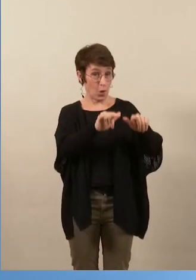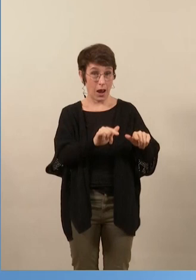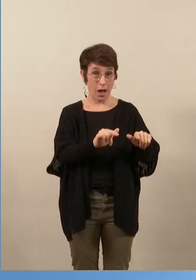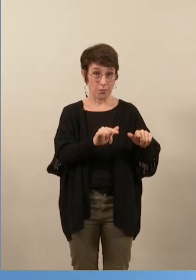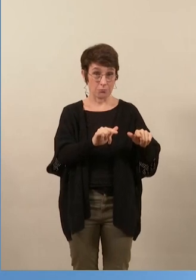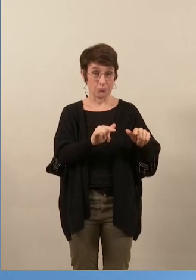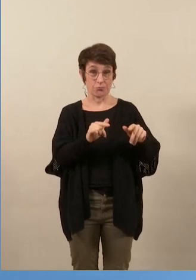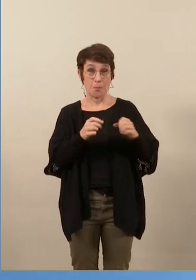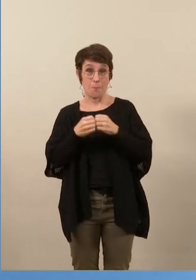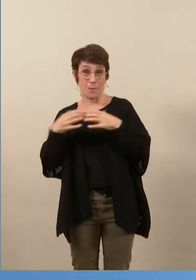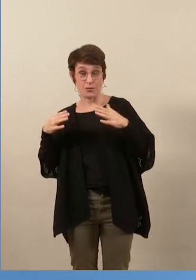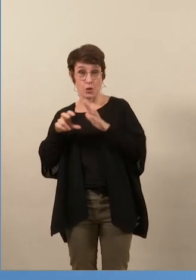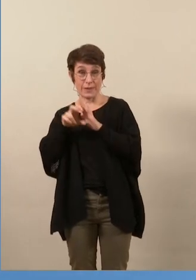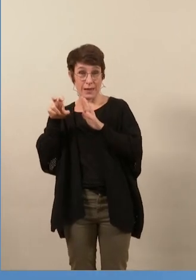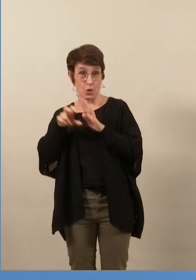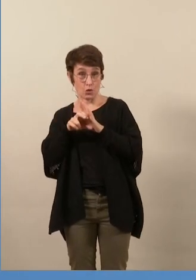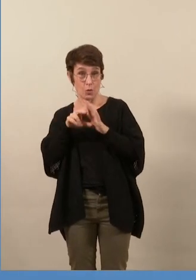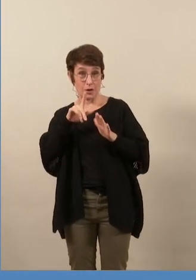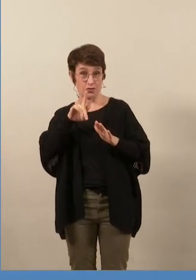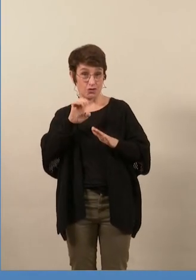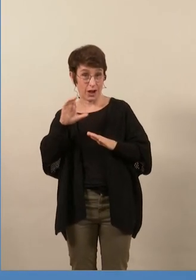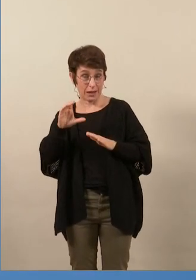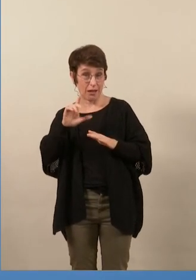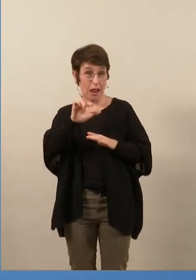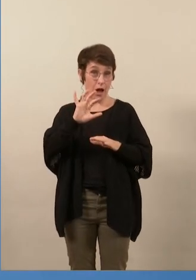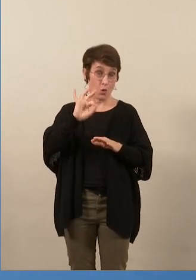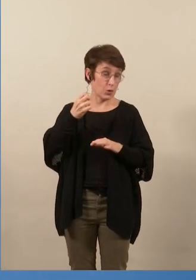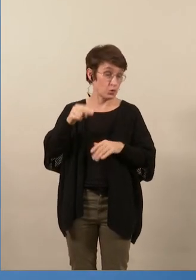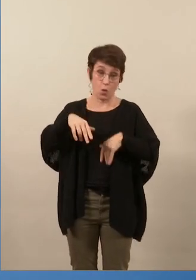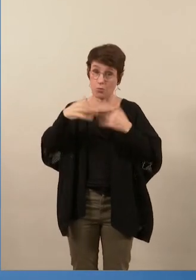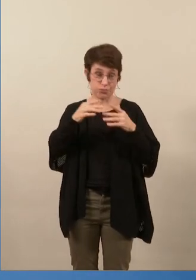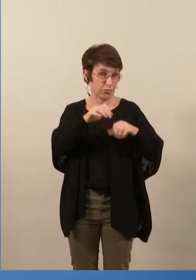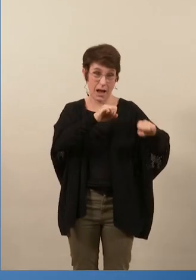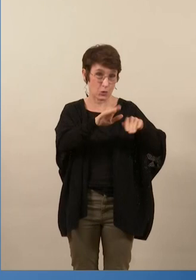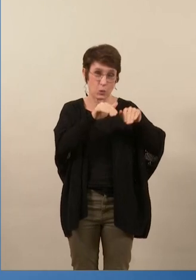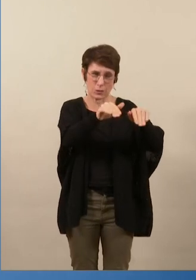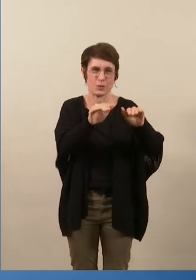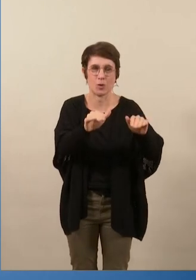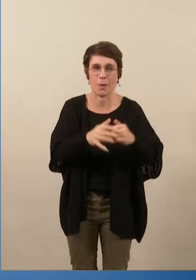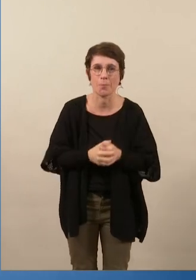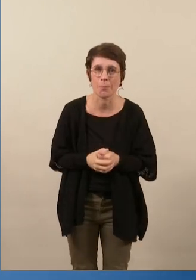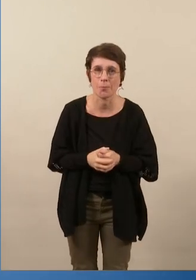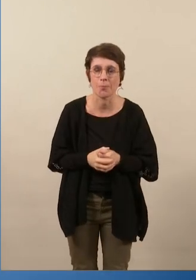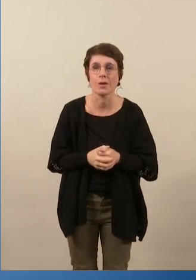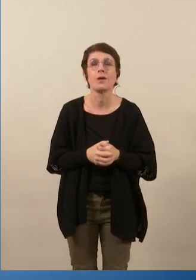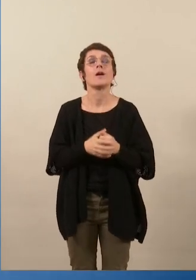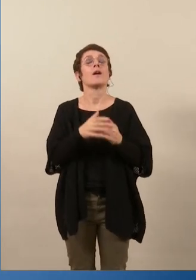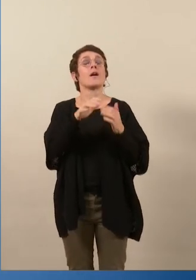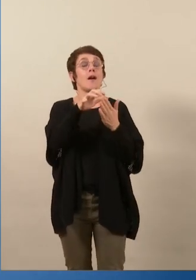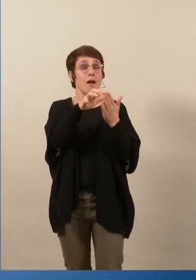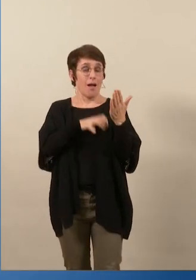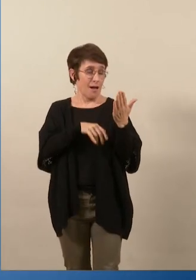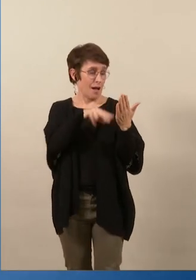ou sans la majorité Grenoble en commun en lisant un grand nombre des paragraphes présents dans ce rapport